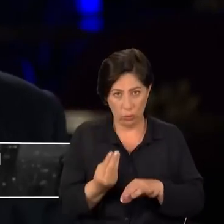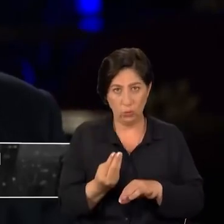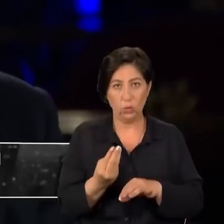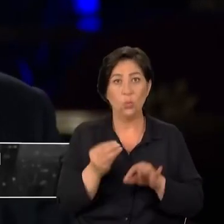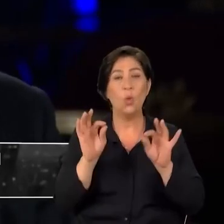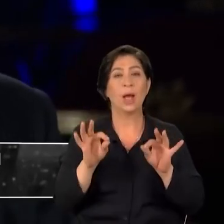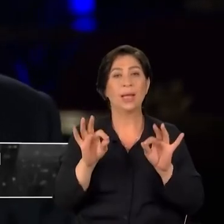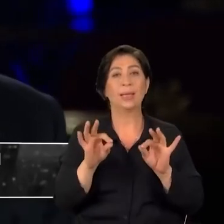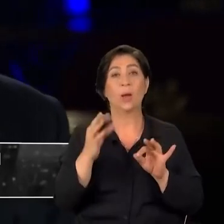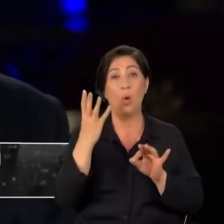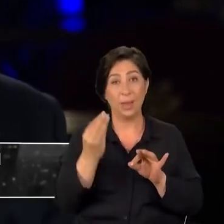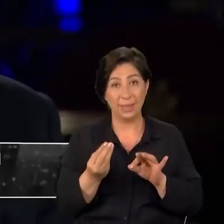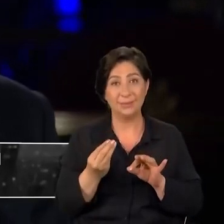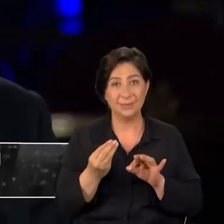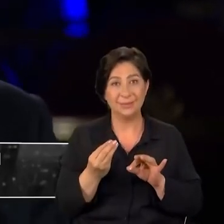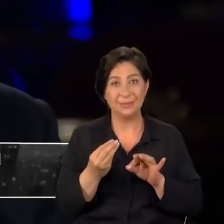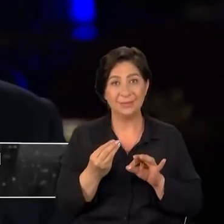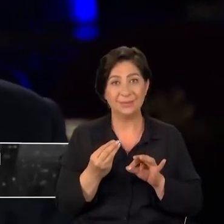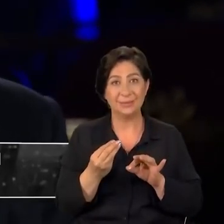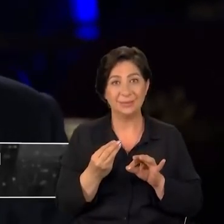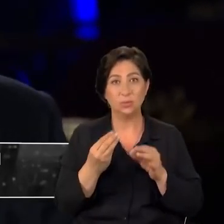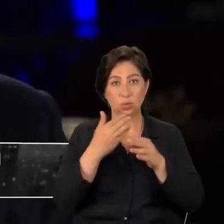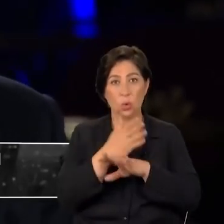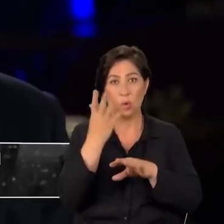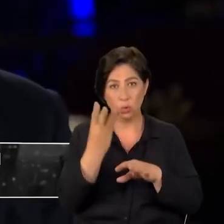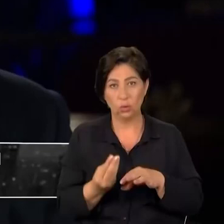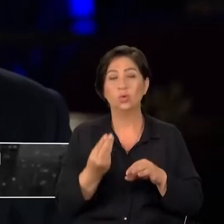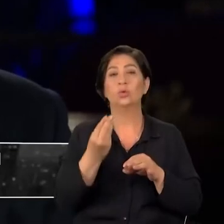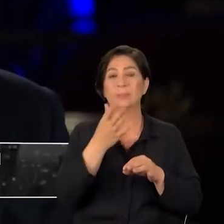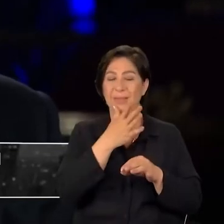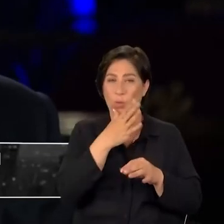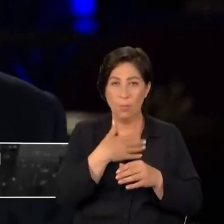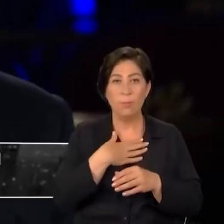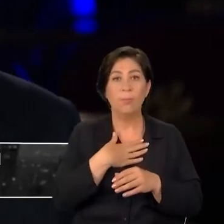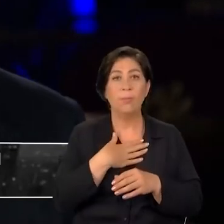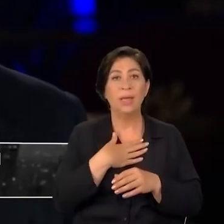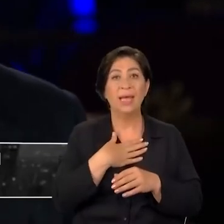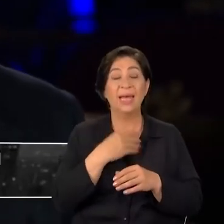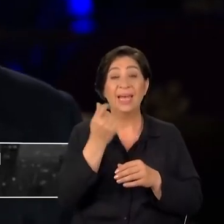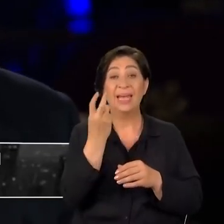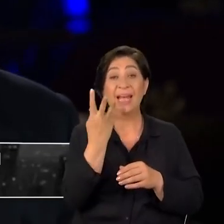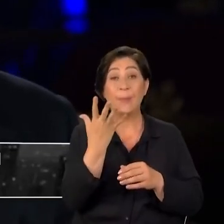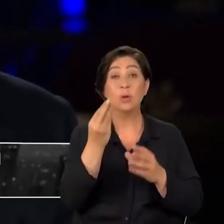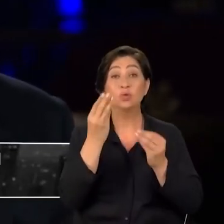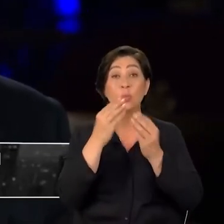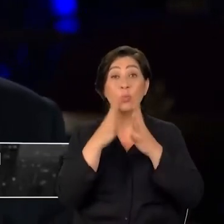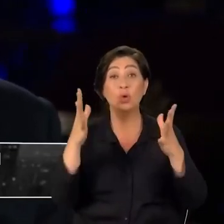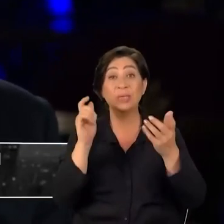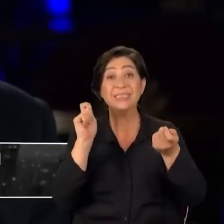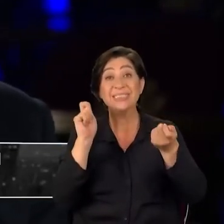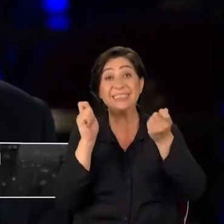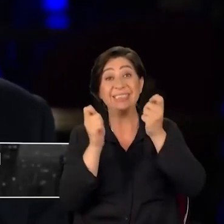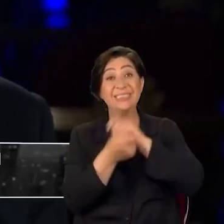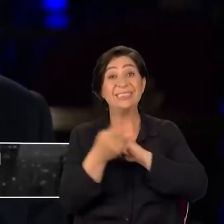doğru olduğu muhakkak olan, doğru olduğunu bildiğim için doğru olduğu muhakkak olan rakamlarda